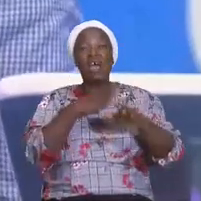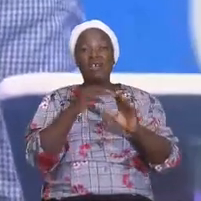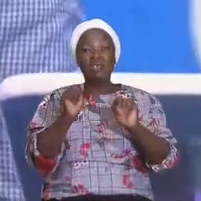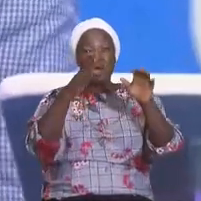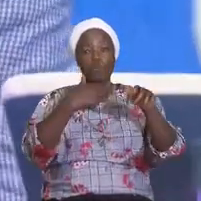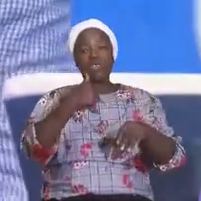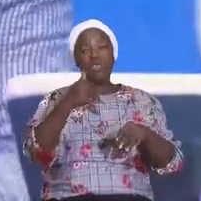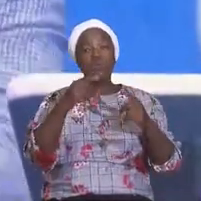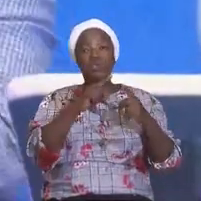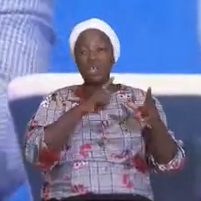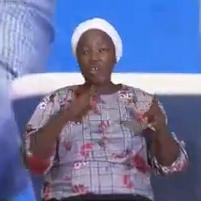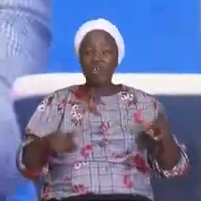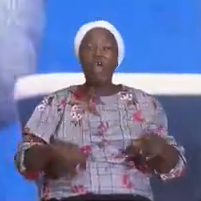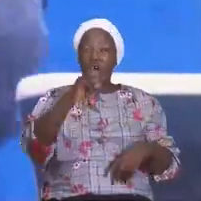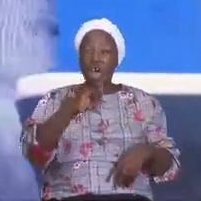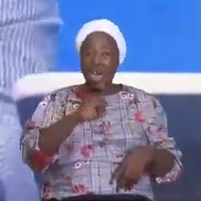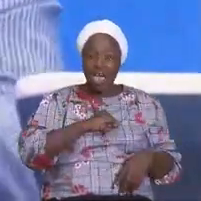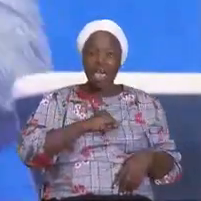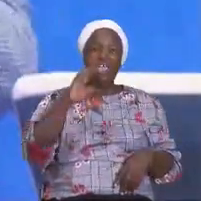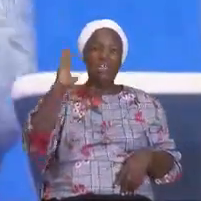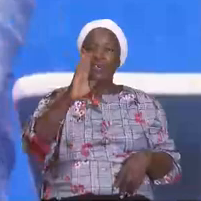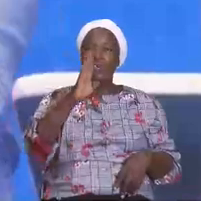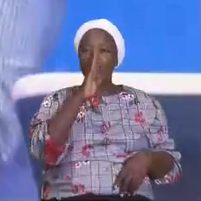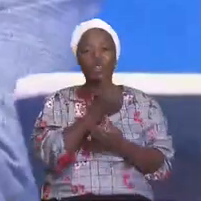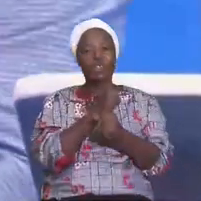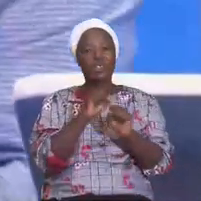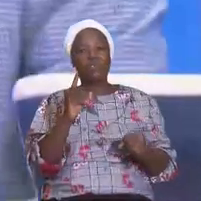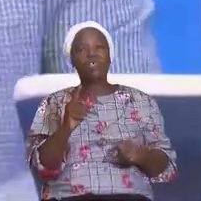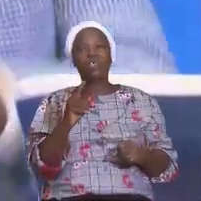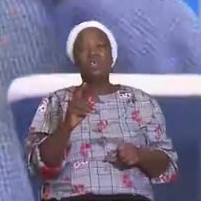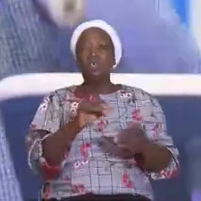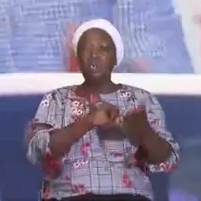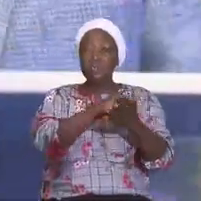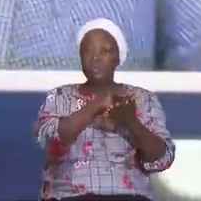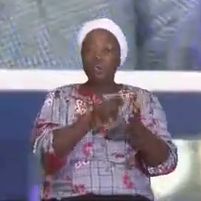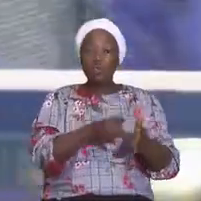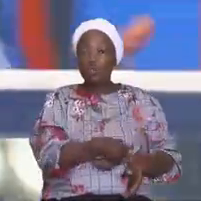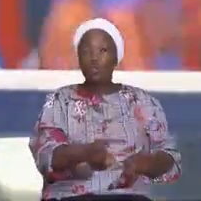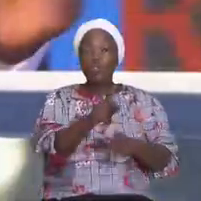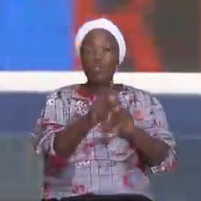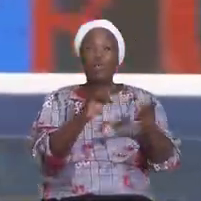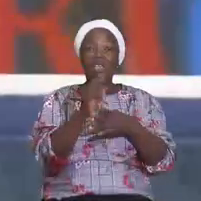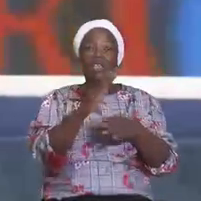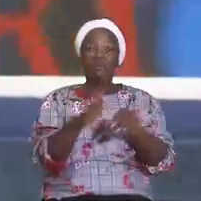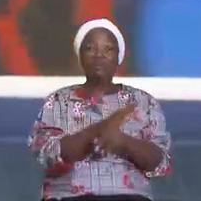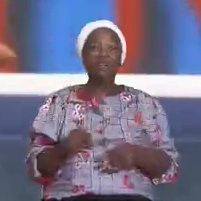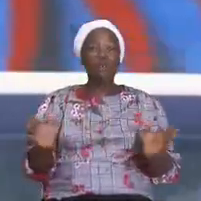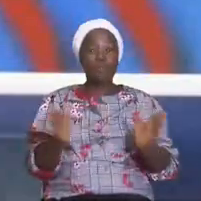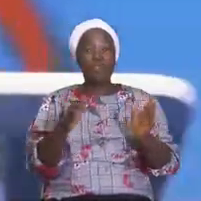ce soir, comme je me soumets et je m'abandonne au Seigneur, je serai